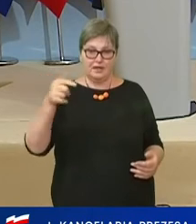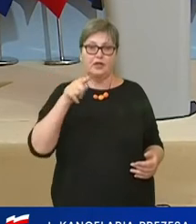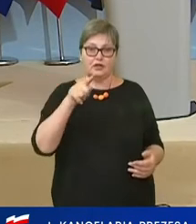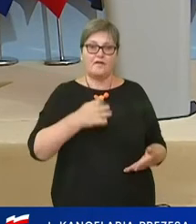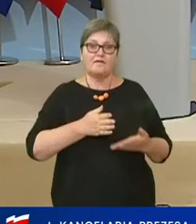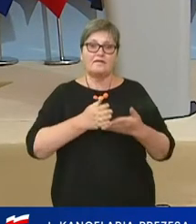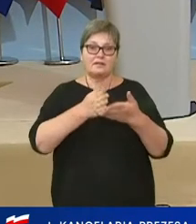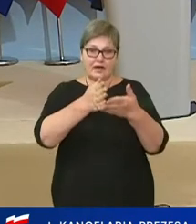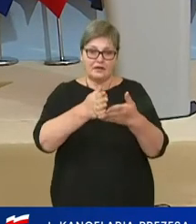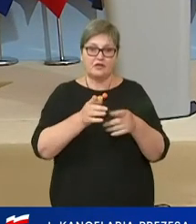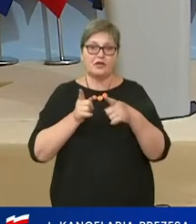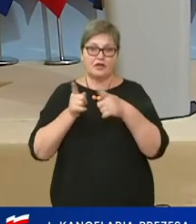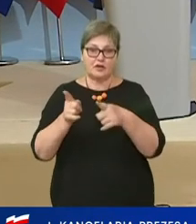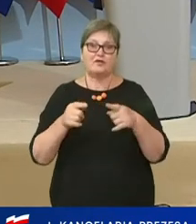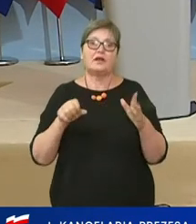pomocy